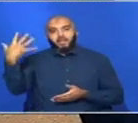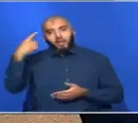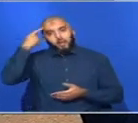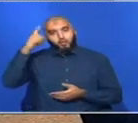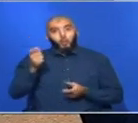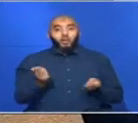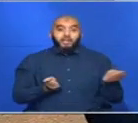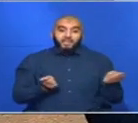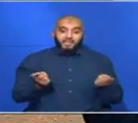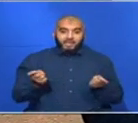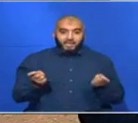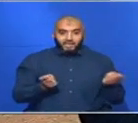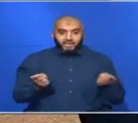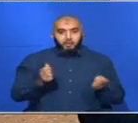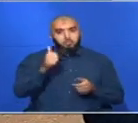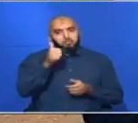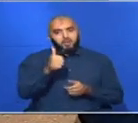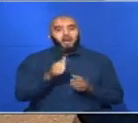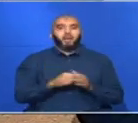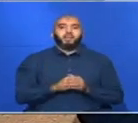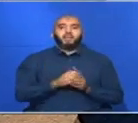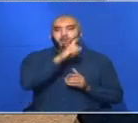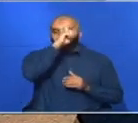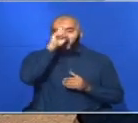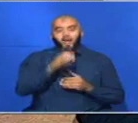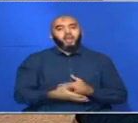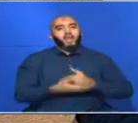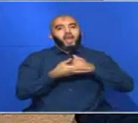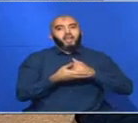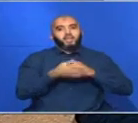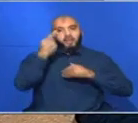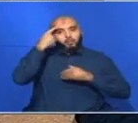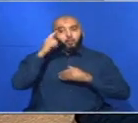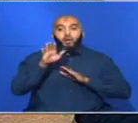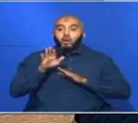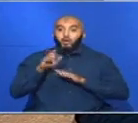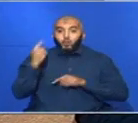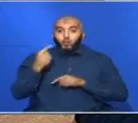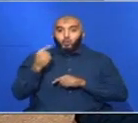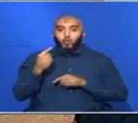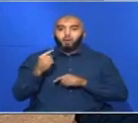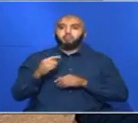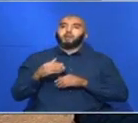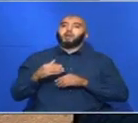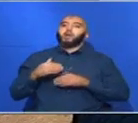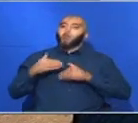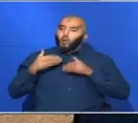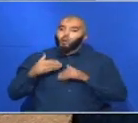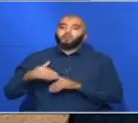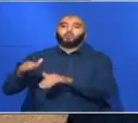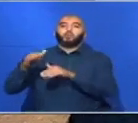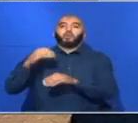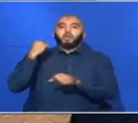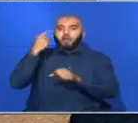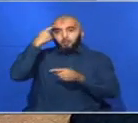خير اداره وان يعينه على التوفيق في الحفاظ على خط هذه القناه في خدمه المرجعيه الدينيه